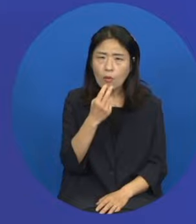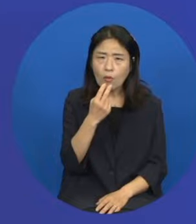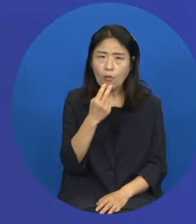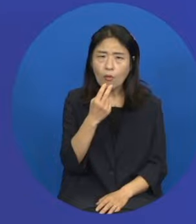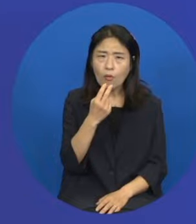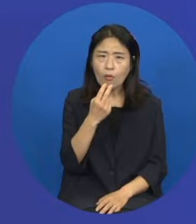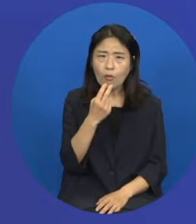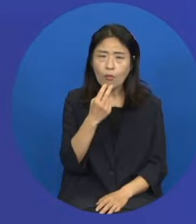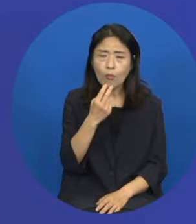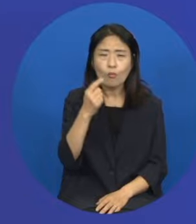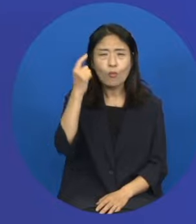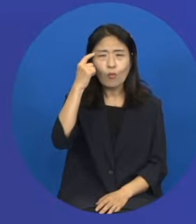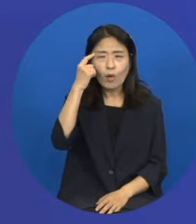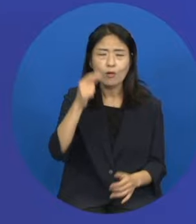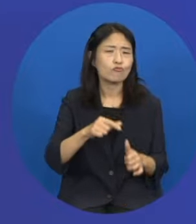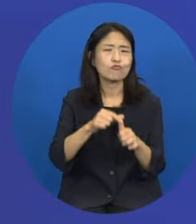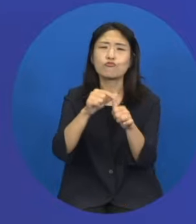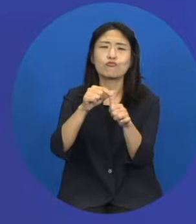때문이기도 합니다.